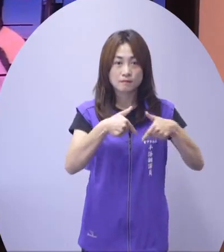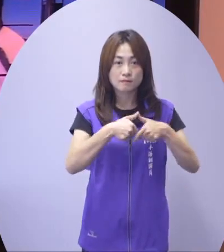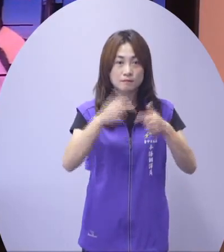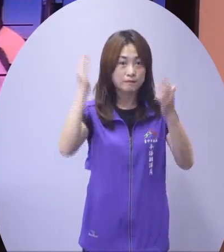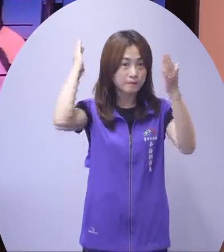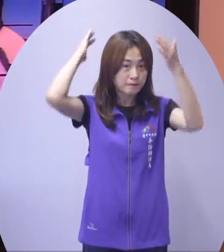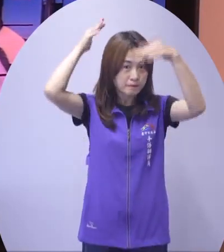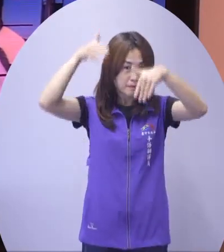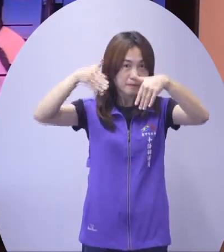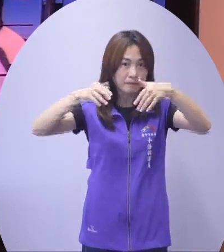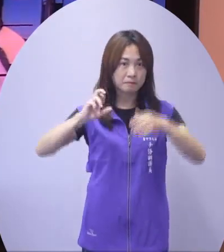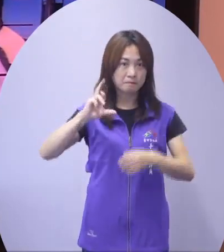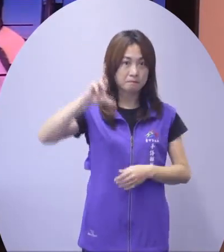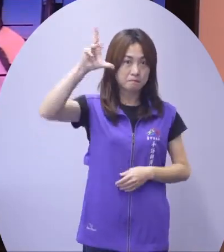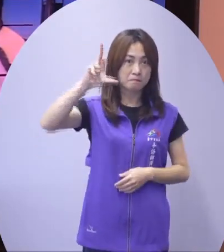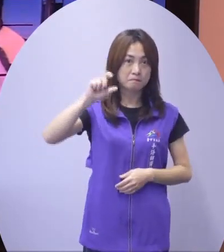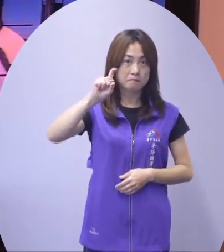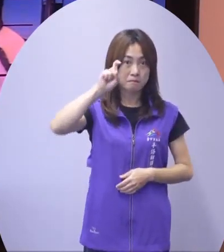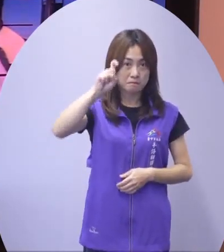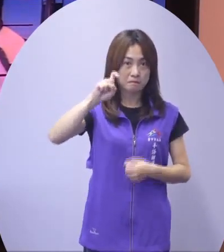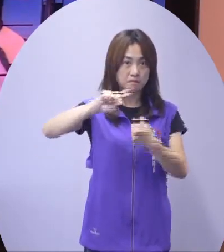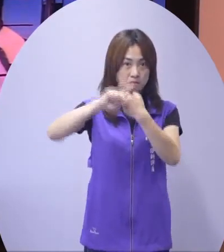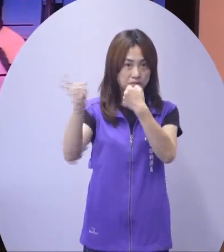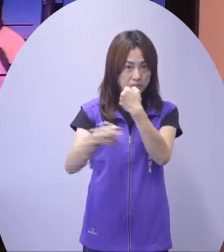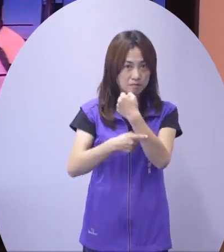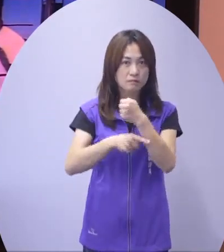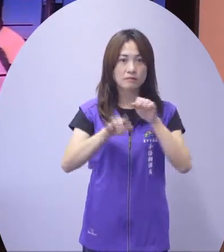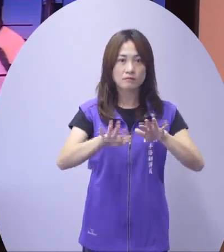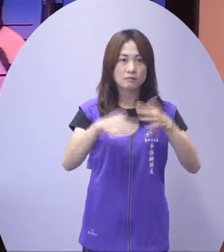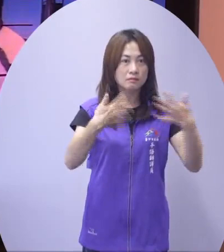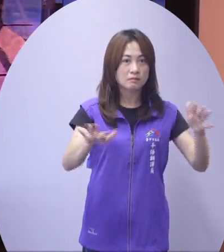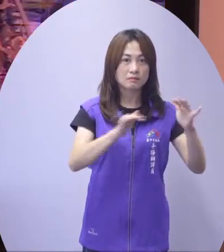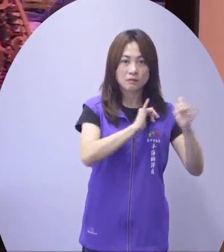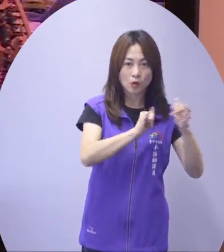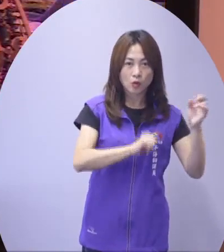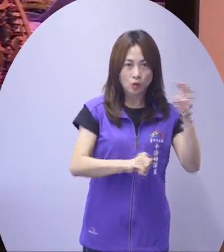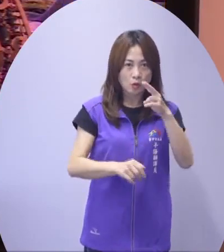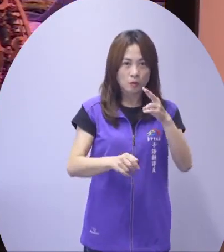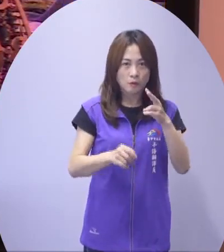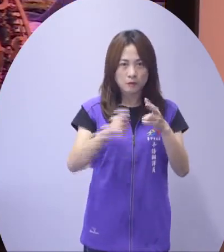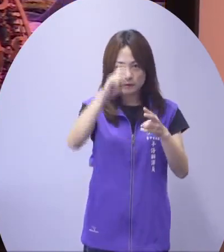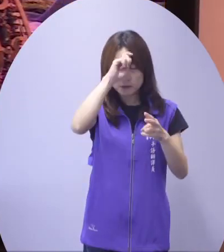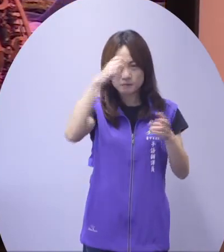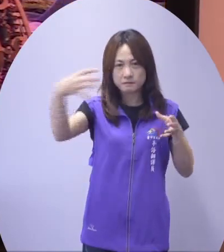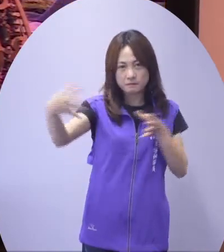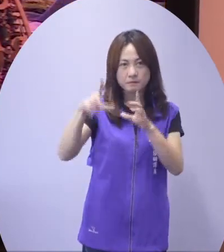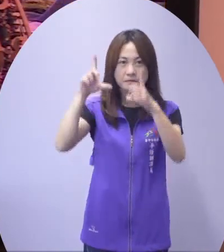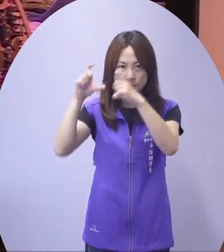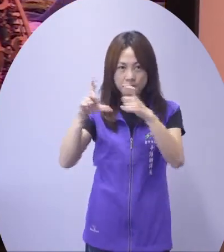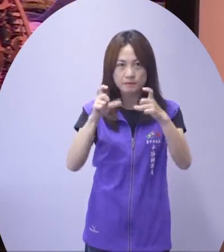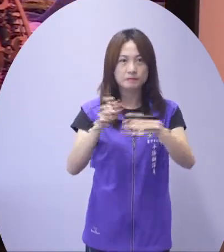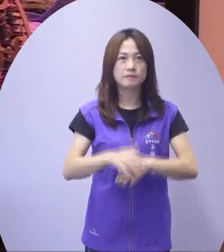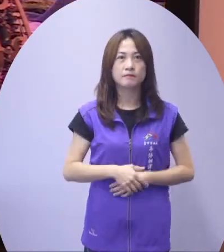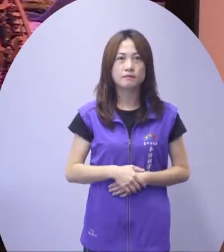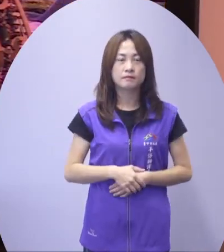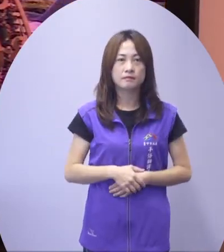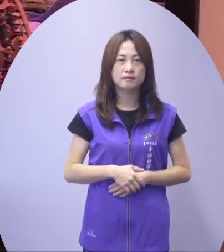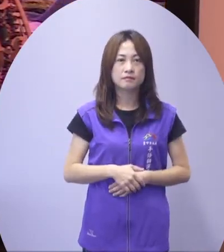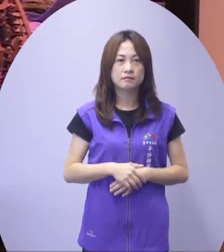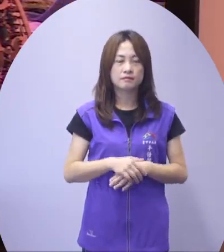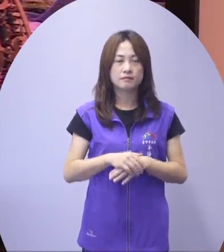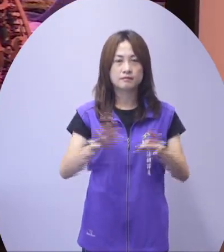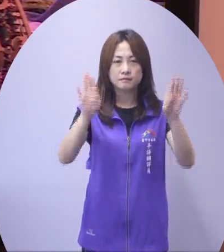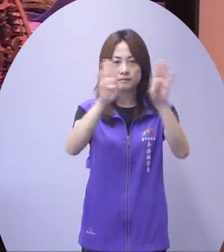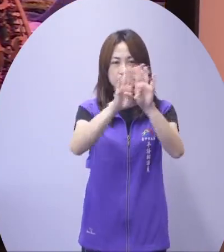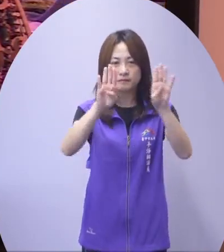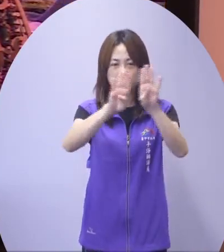在已经非常多的游客哦在外面准备要这个体验跟拍照了。好，那大家可以看到这个是入口场景，入口